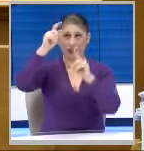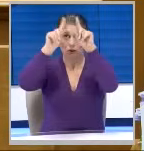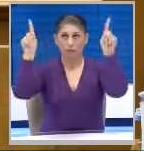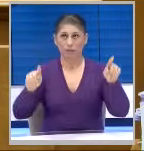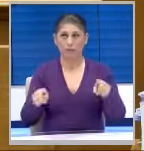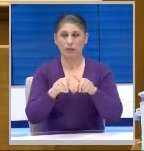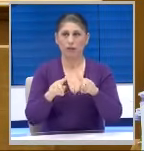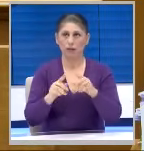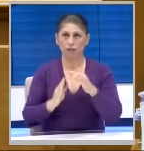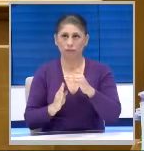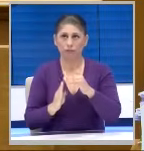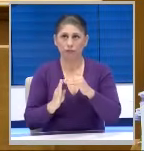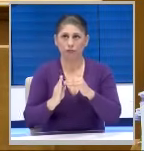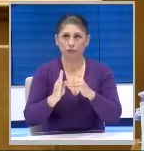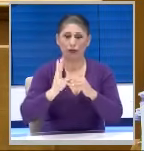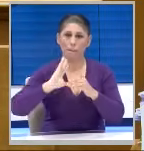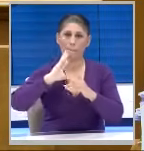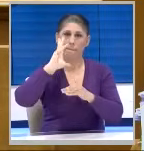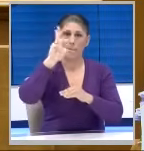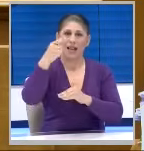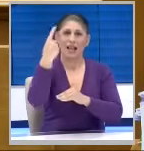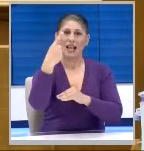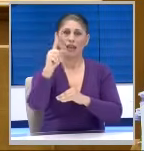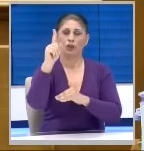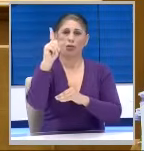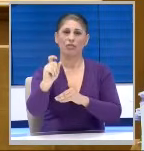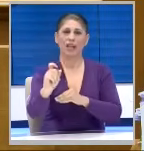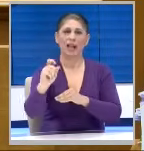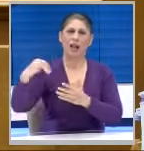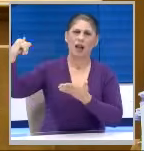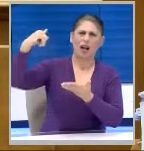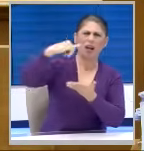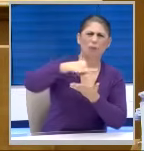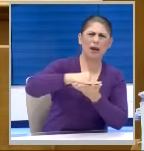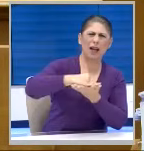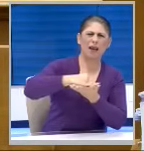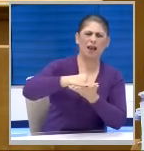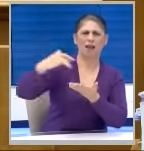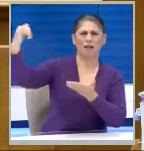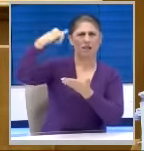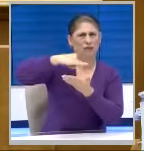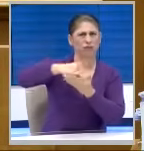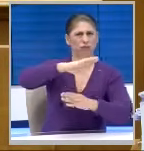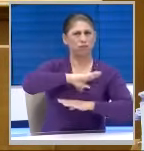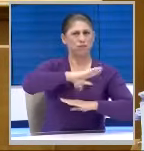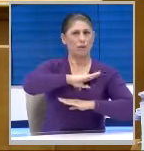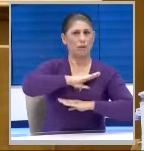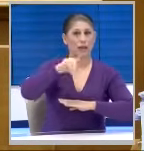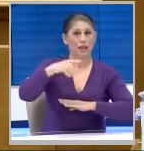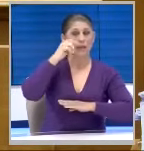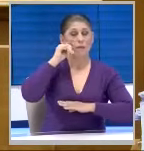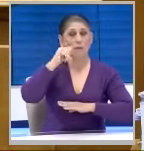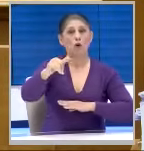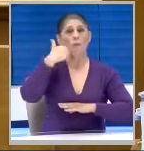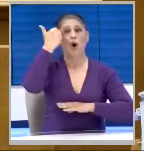έχει εμβέλεια μέχρι το ύψος της 110 πτέρυγας μάχης εκεί υπάρχει μόνιμο κόκκινο